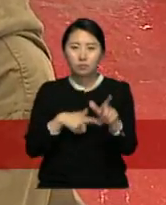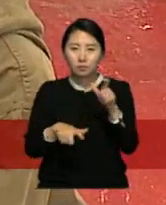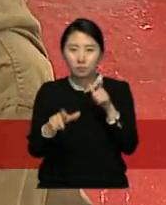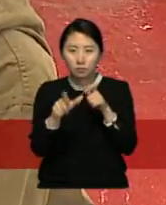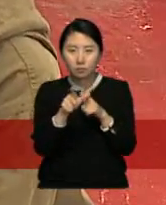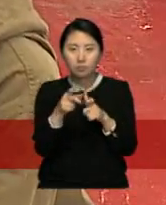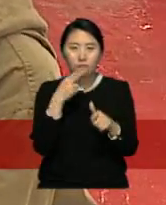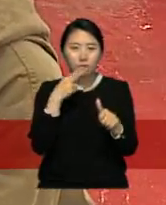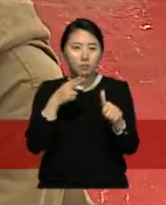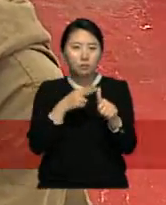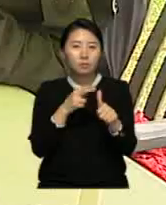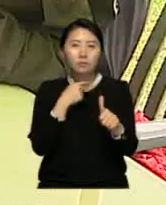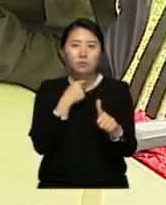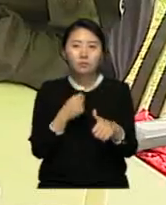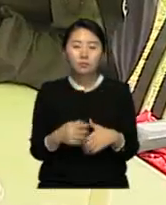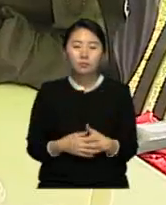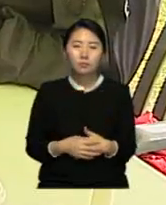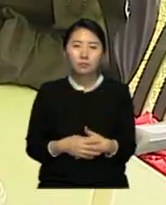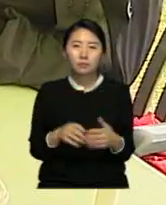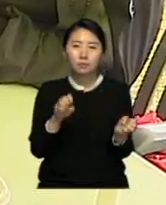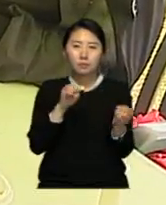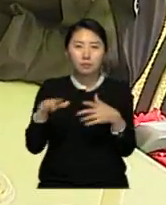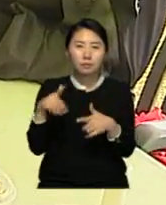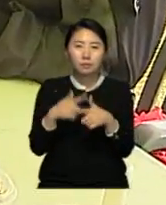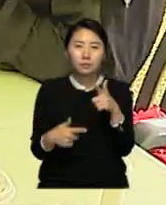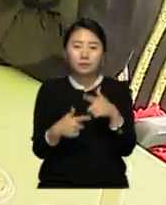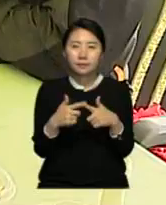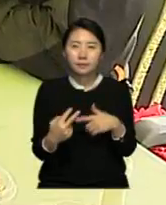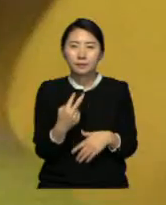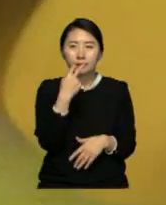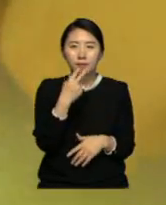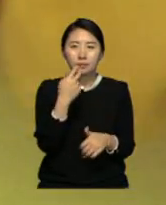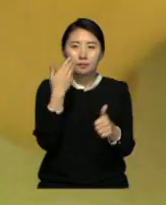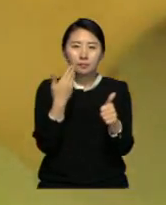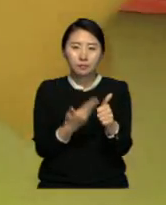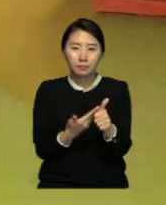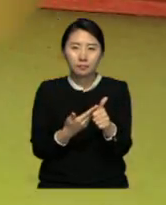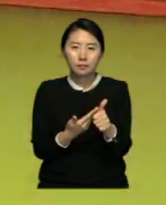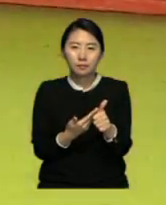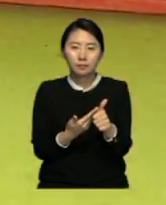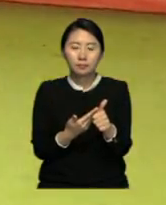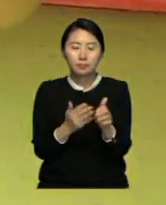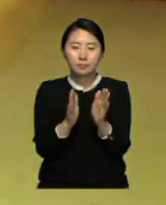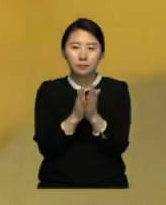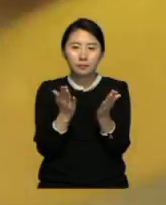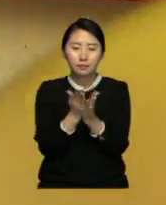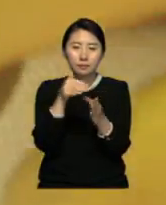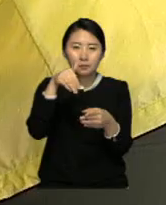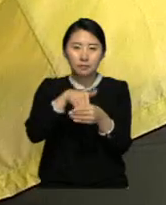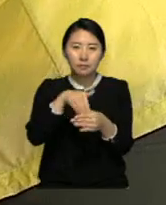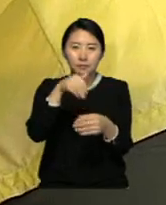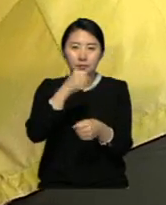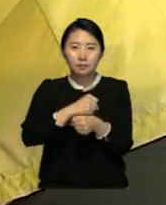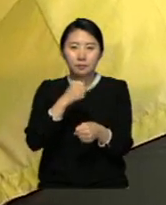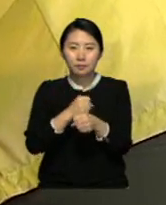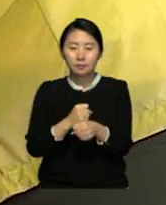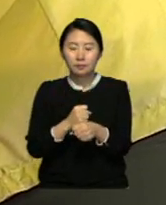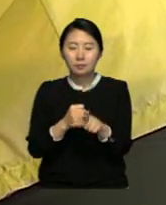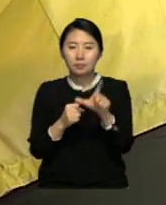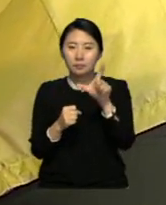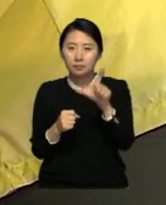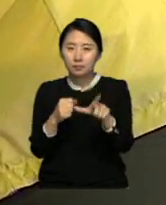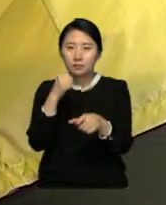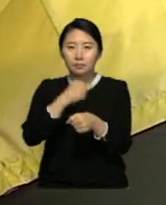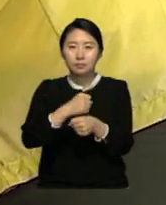오고 싶어요. 네. 버려진 나무에 생명을 불어넣는 책갈피 만들기부터 한 뼘 길이의